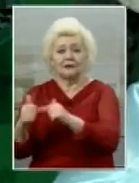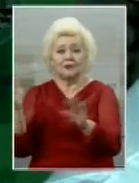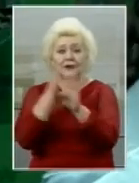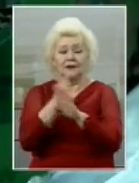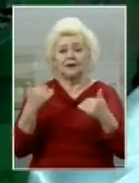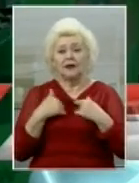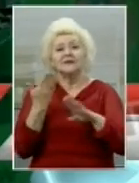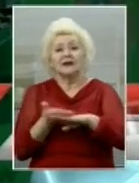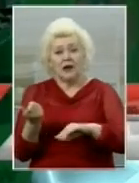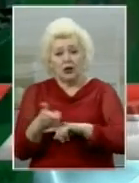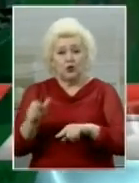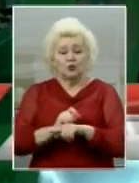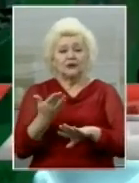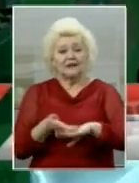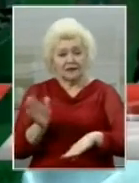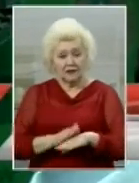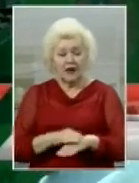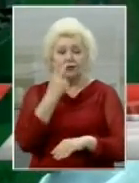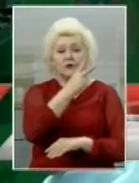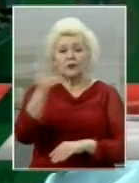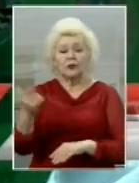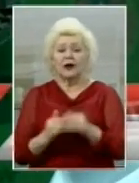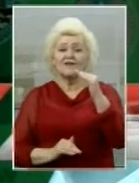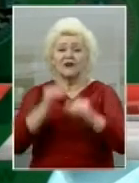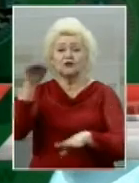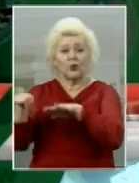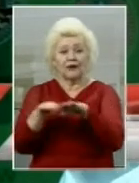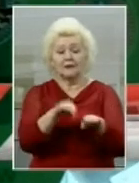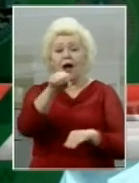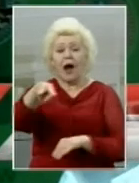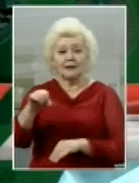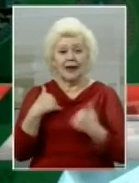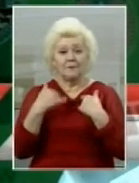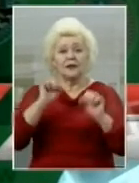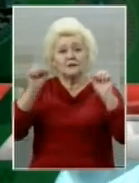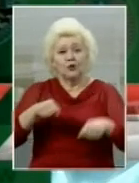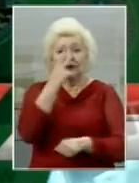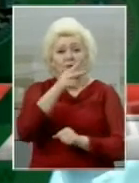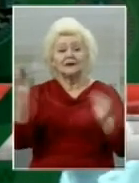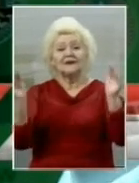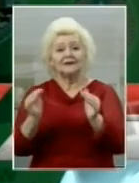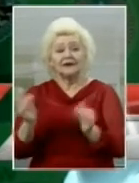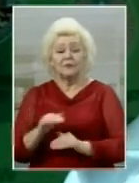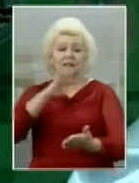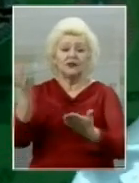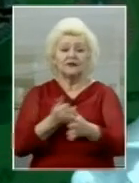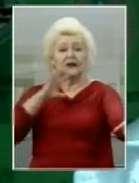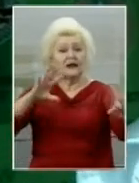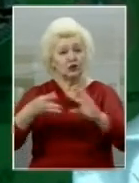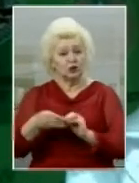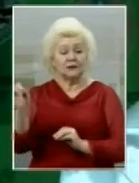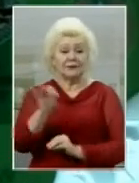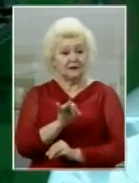Досить складно, тому що всі показують досить високий рівень, але ми змогли показати не менш вдалий результат